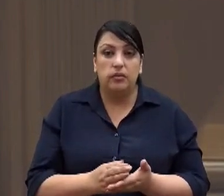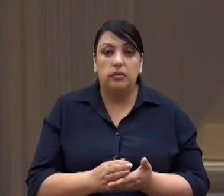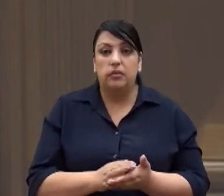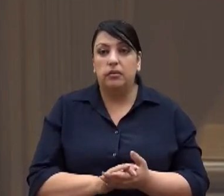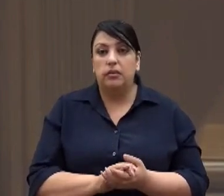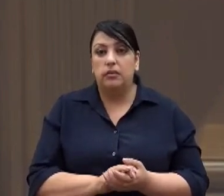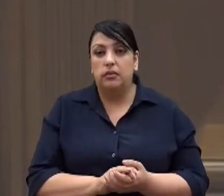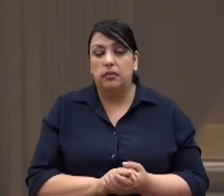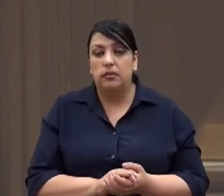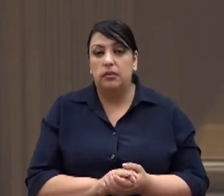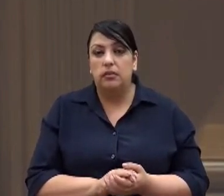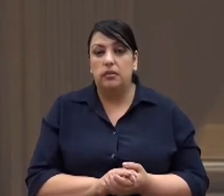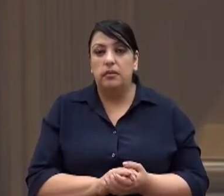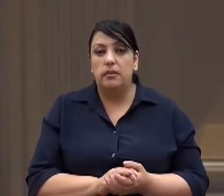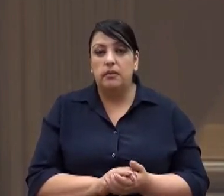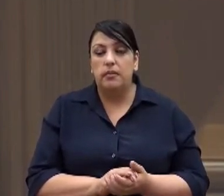միայն